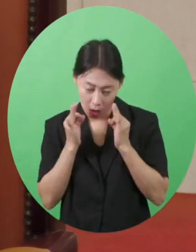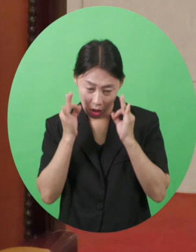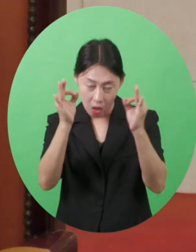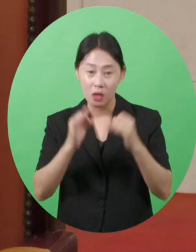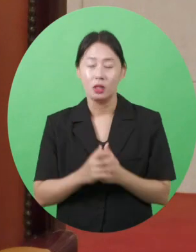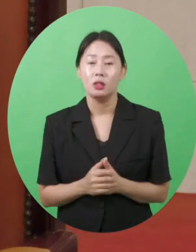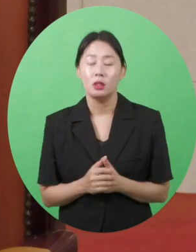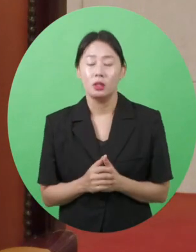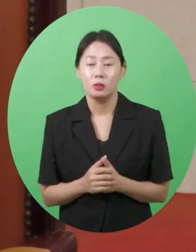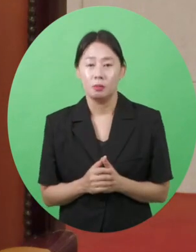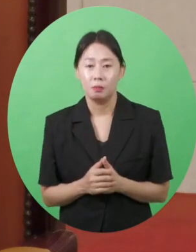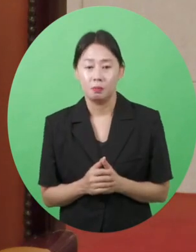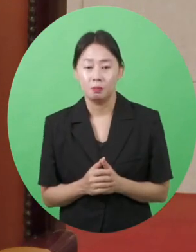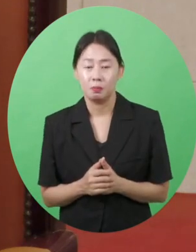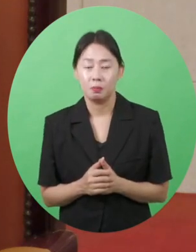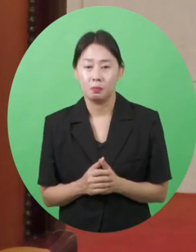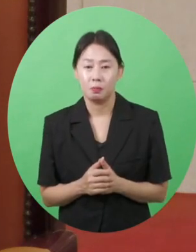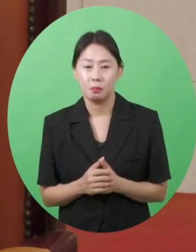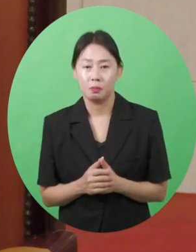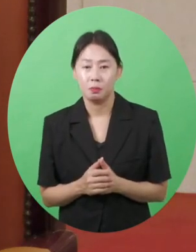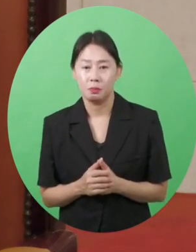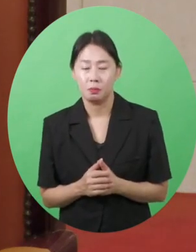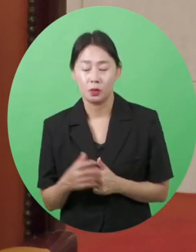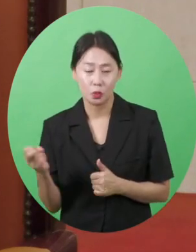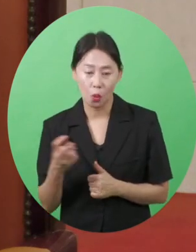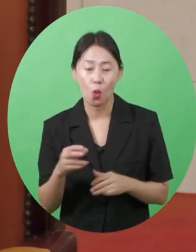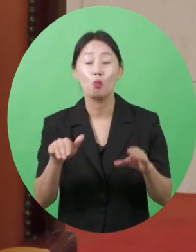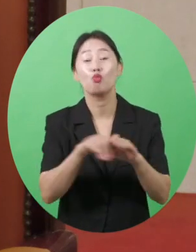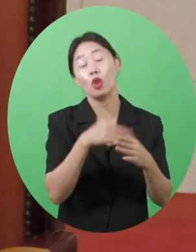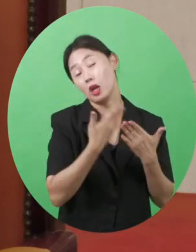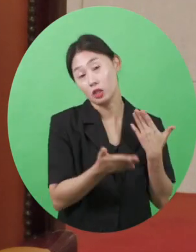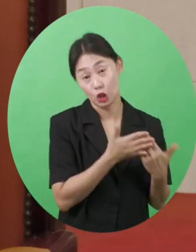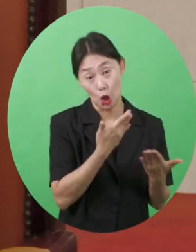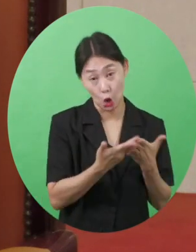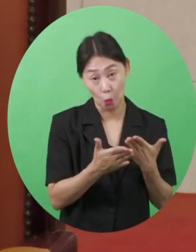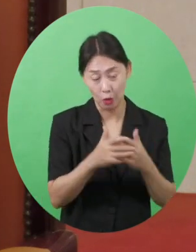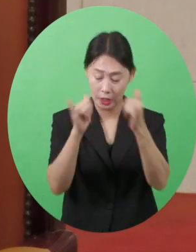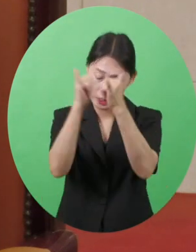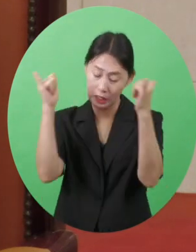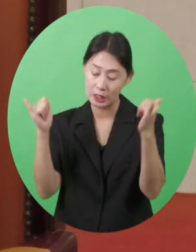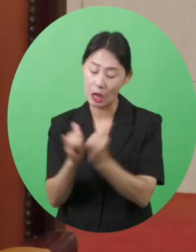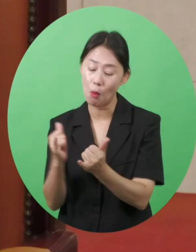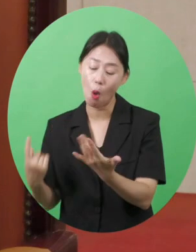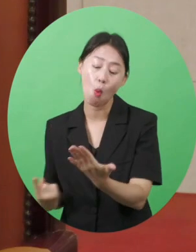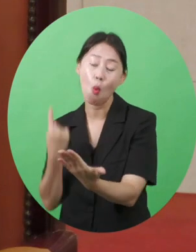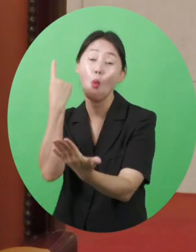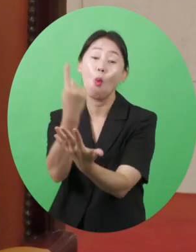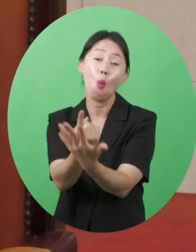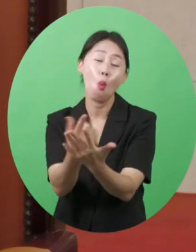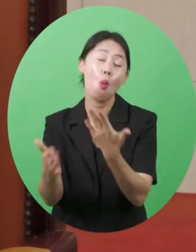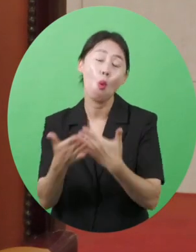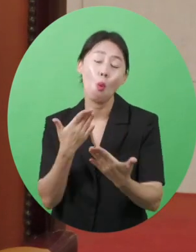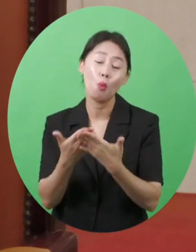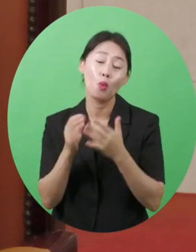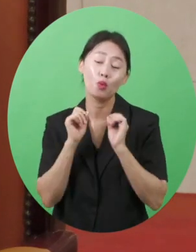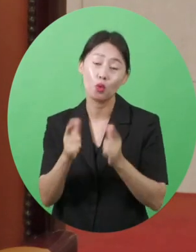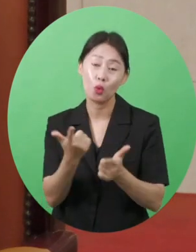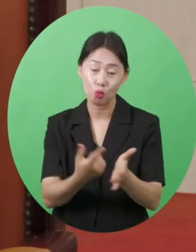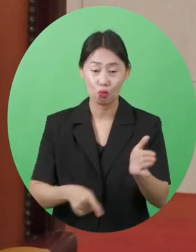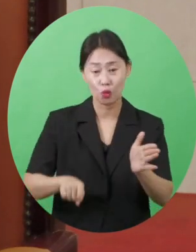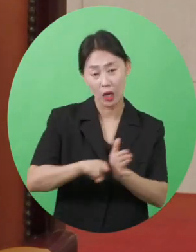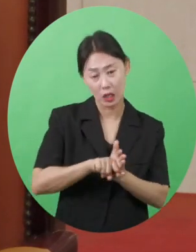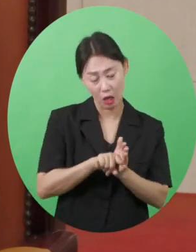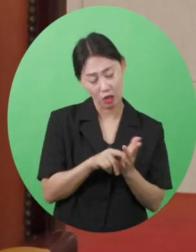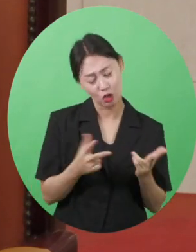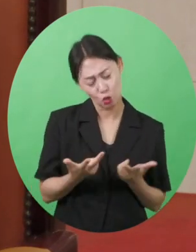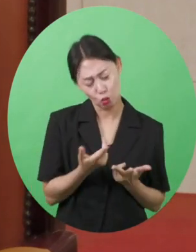최선을 다해왔다 라고 말씀을 드리고 있고요. 또 문화체험이라든가 다양한 사회참여 활동의 기회를 위해서